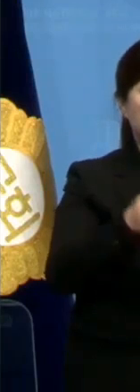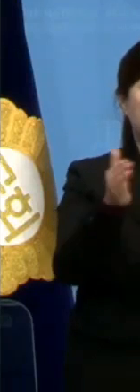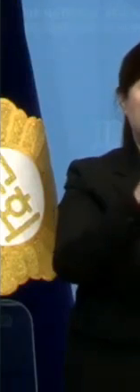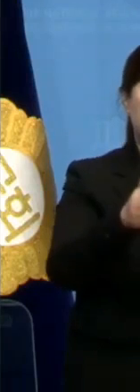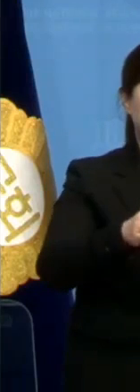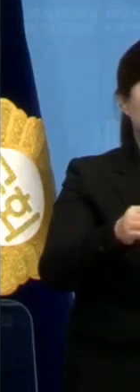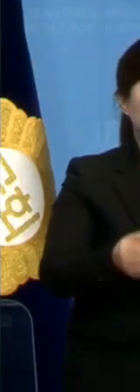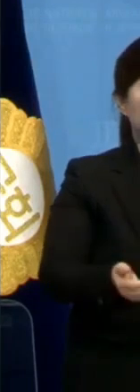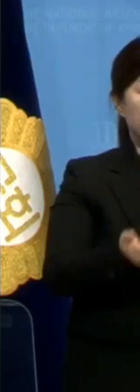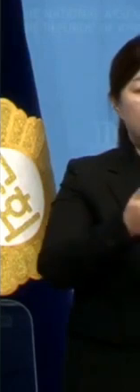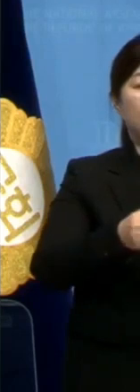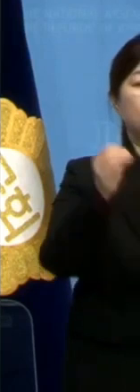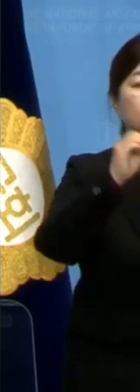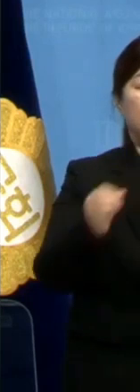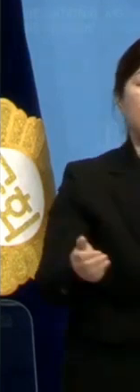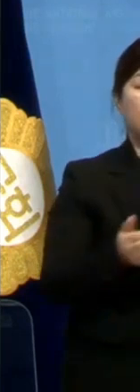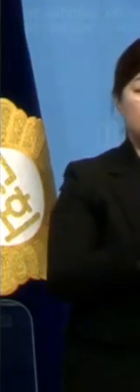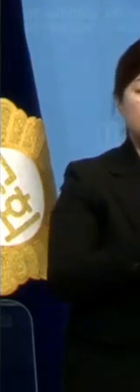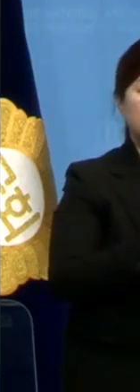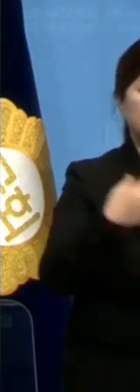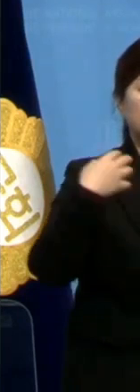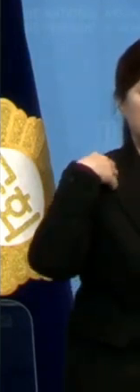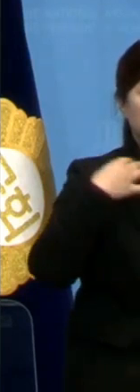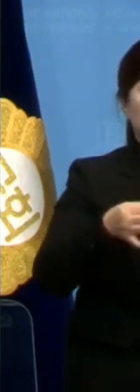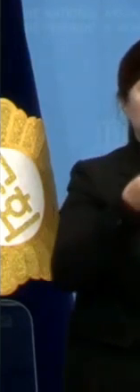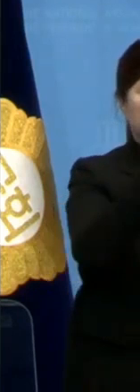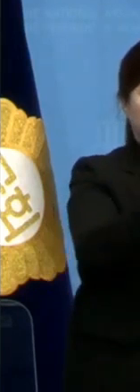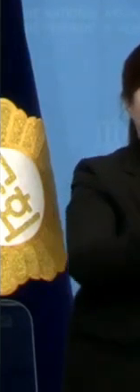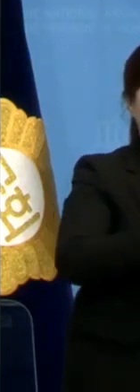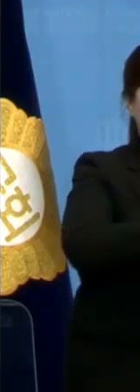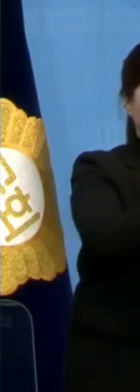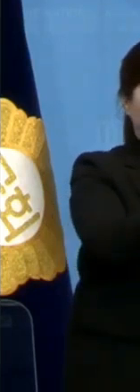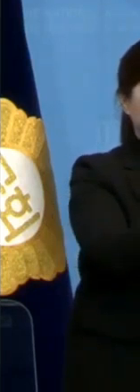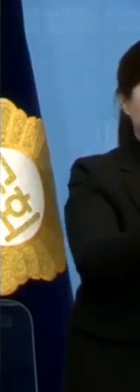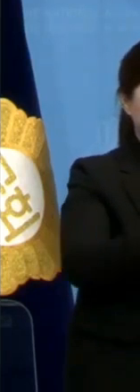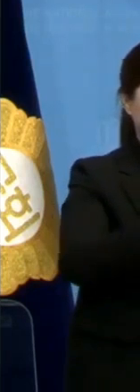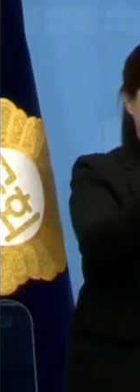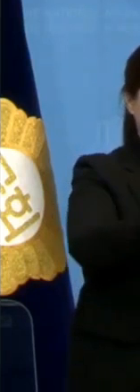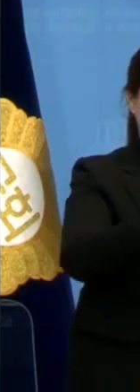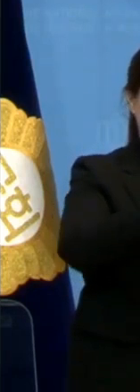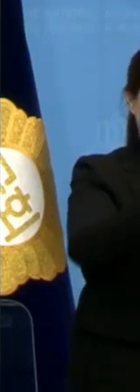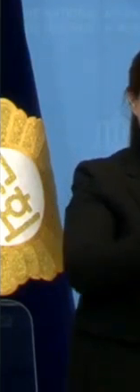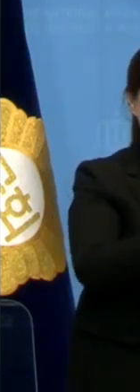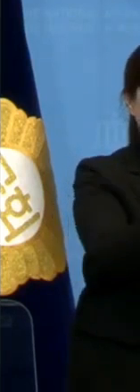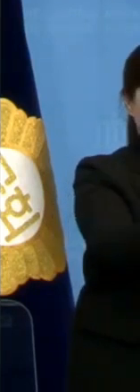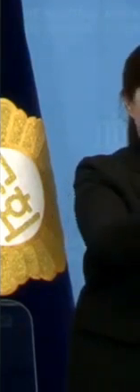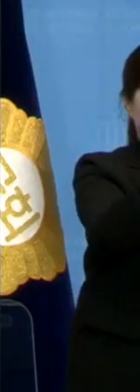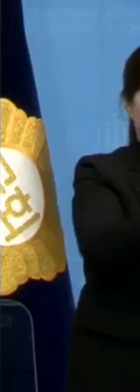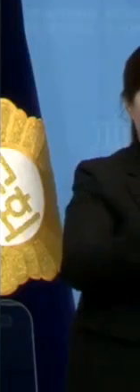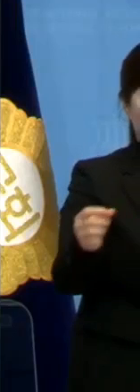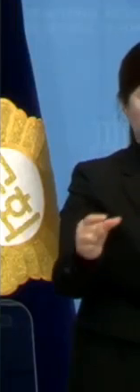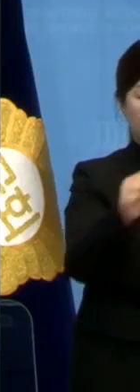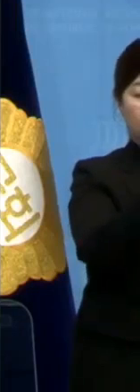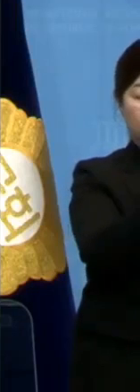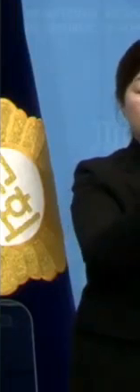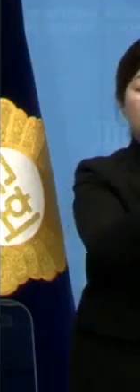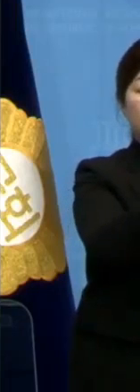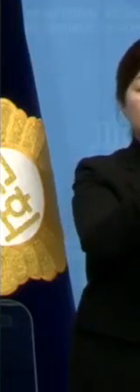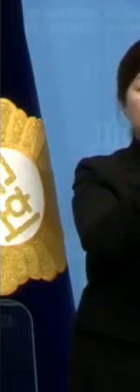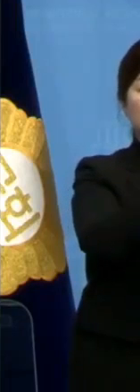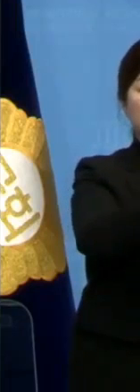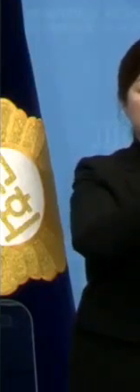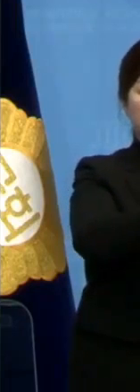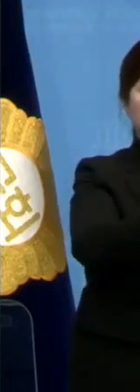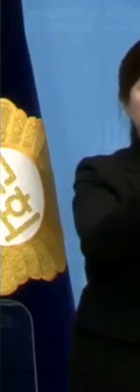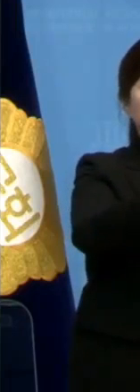50%에서 최대 90%까지 부담하고 가입자가 소득 수준에 따라서 나머지 보험료를 납부하는 방식으로 보험료는 연